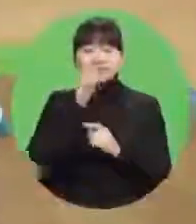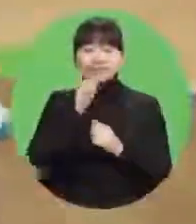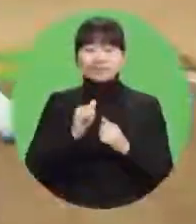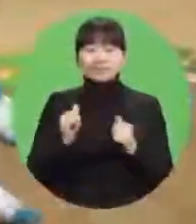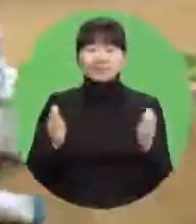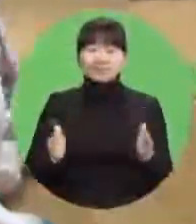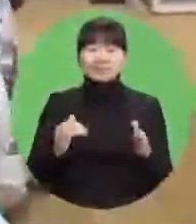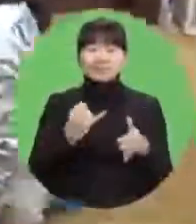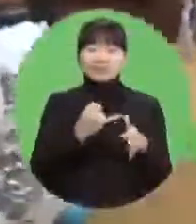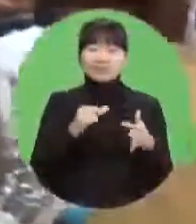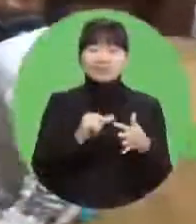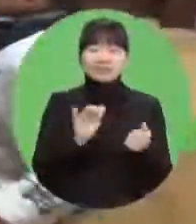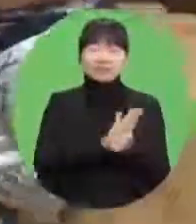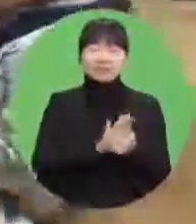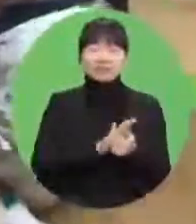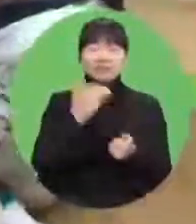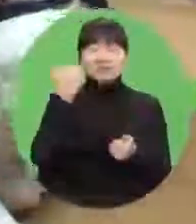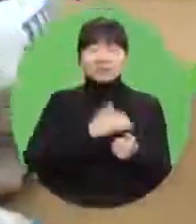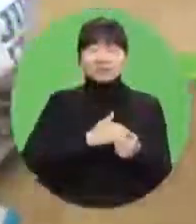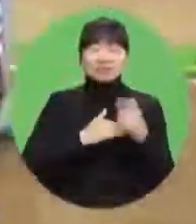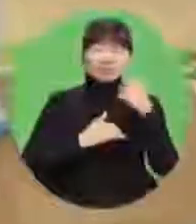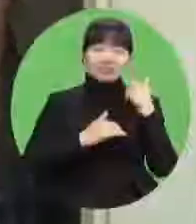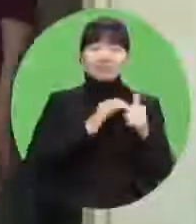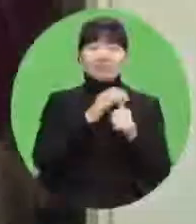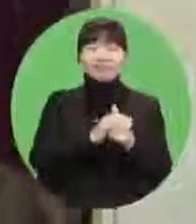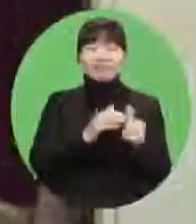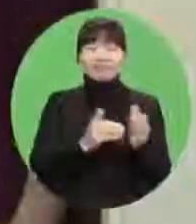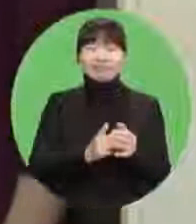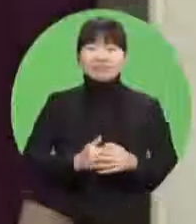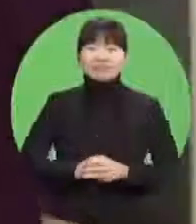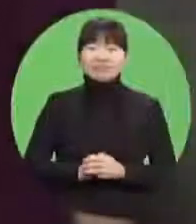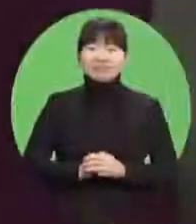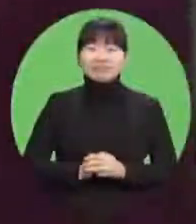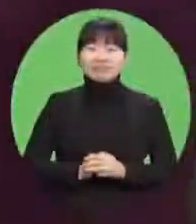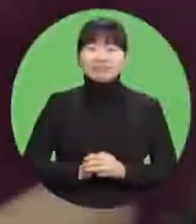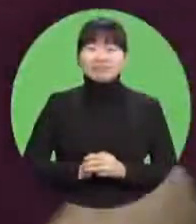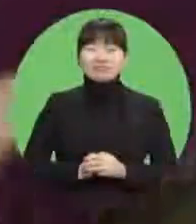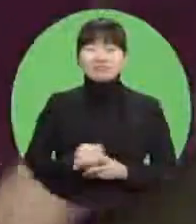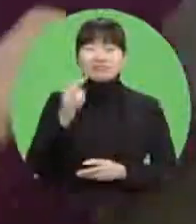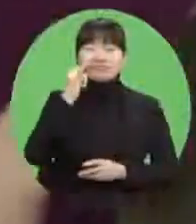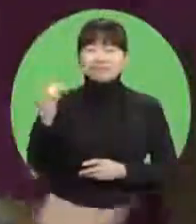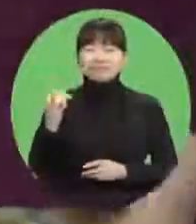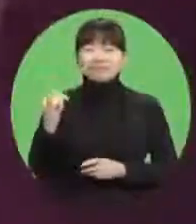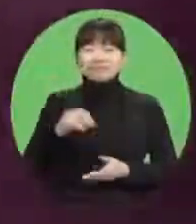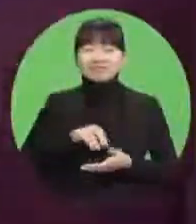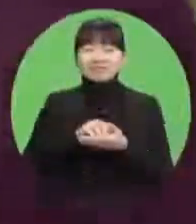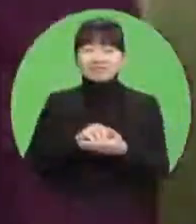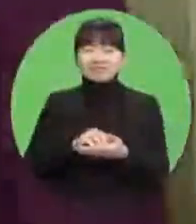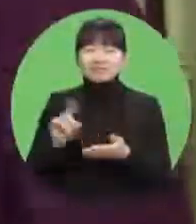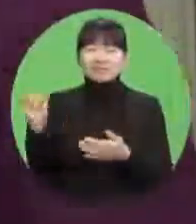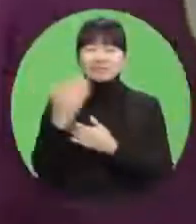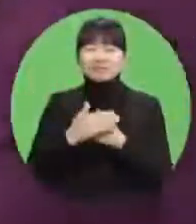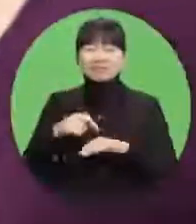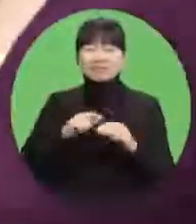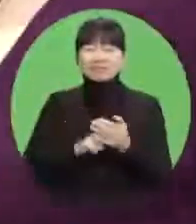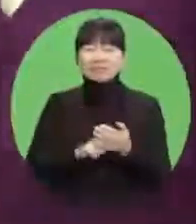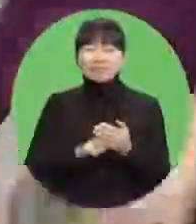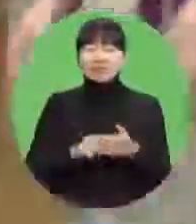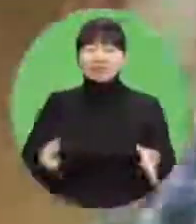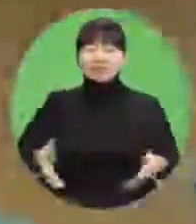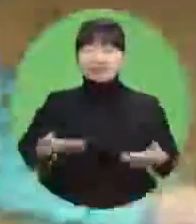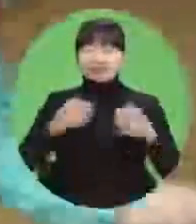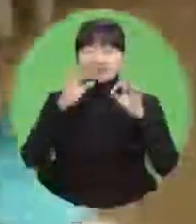그 사이 소비 소민이를 돌보는 건 아빠 몫입니다. 짜잔, 엄마 등장. 몸도 마음도 한결